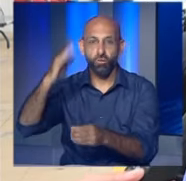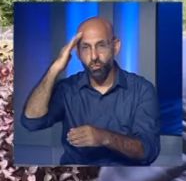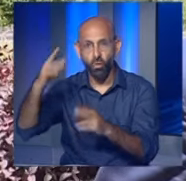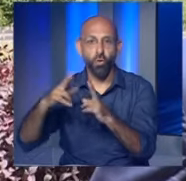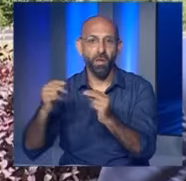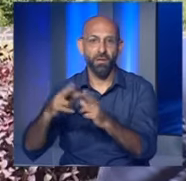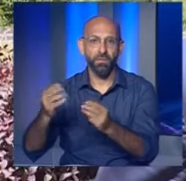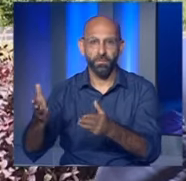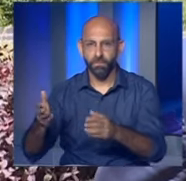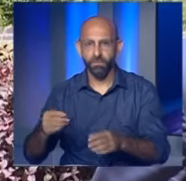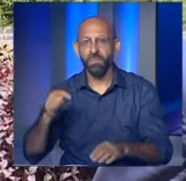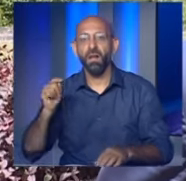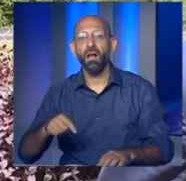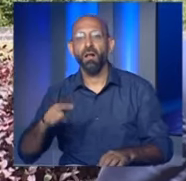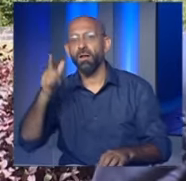كثير